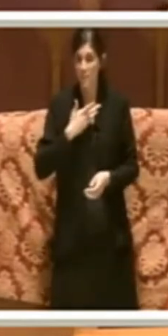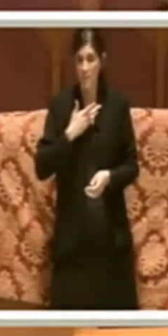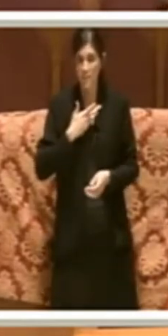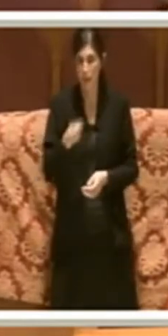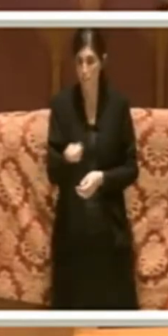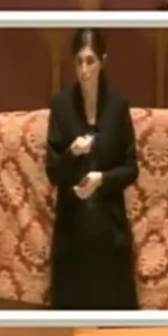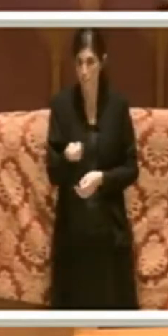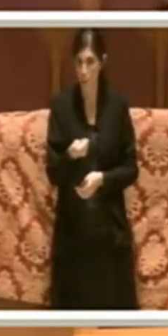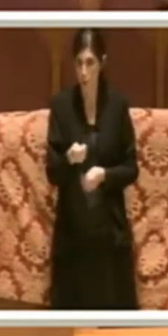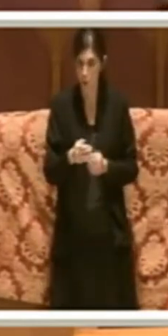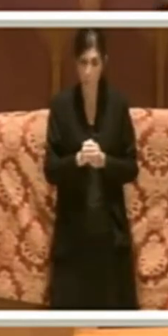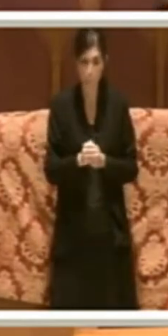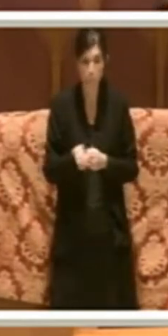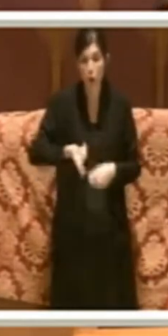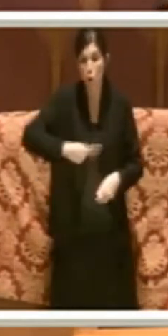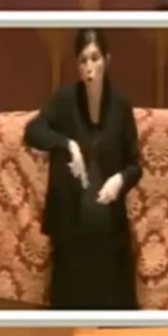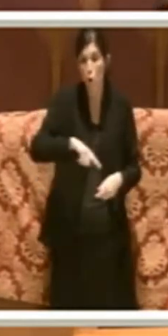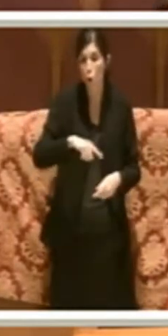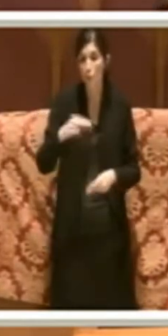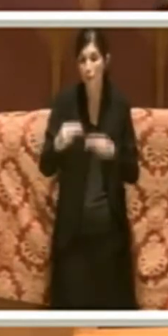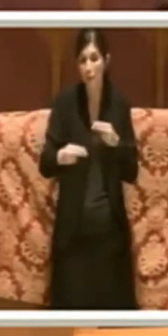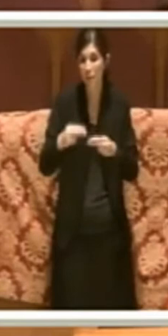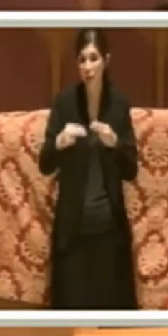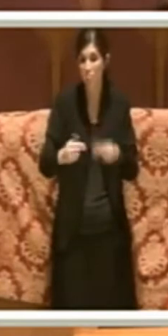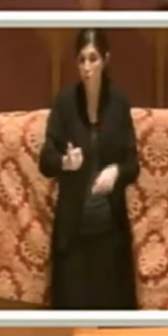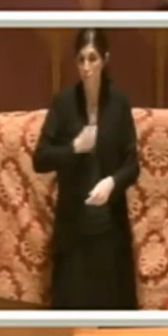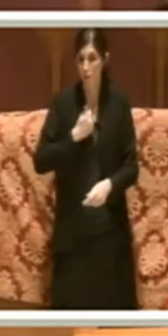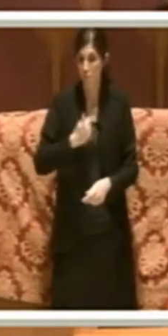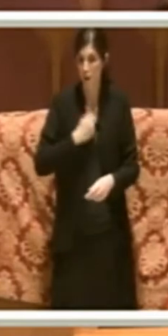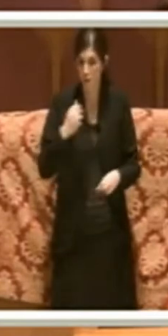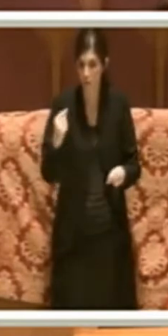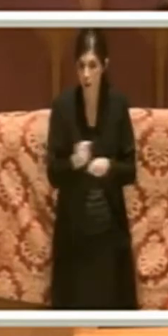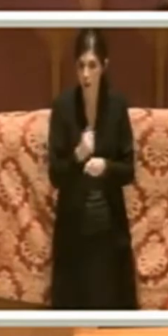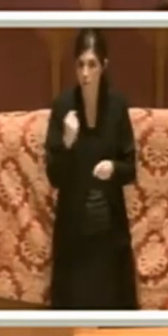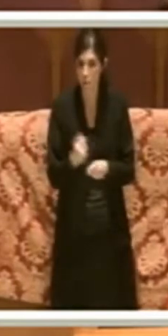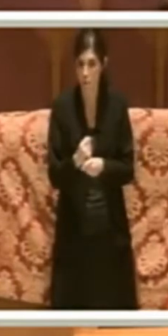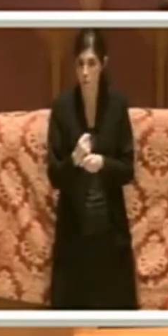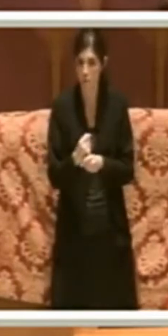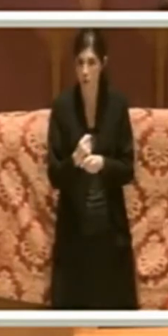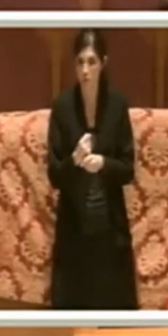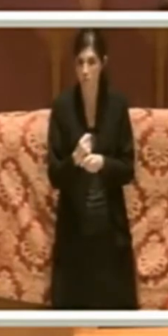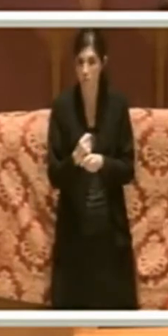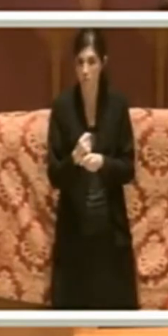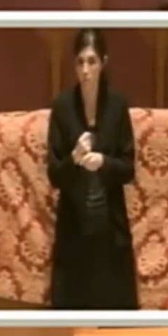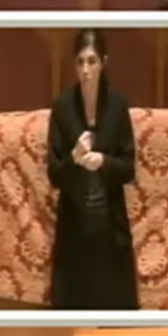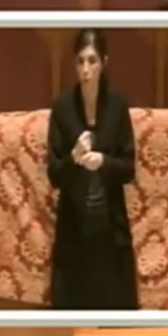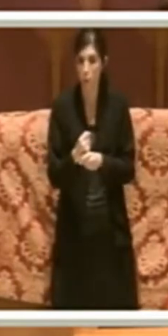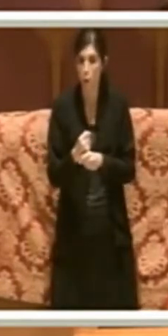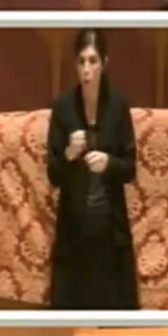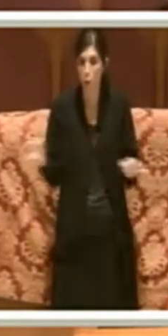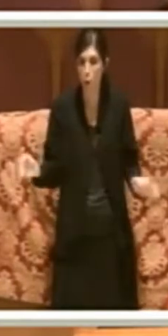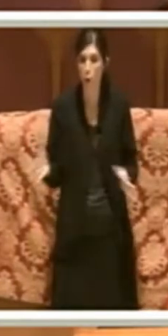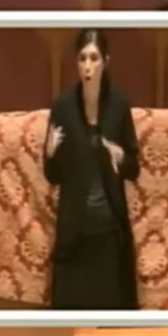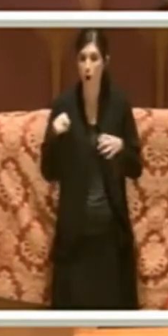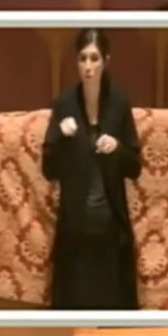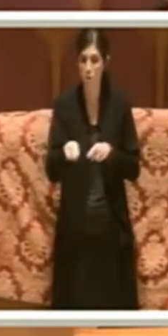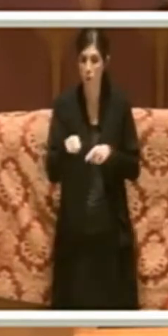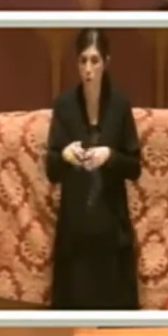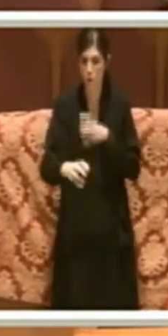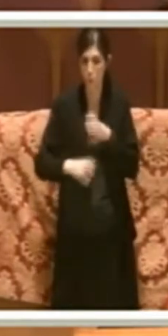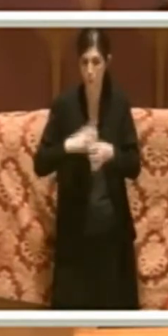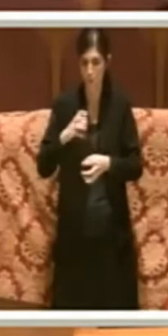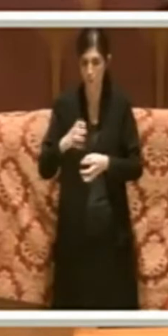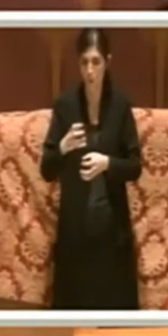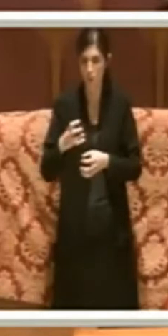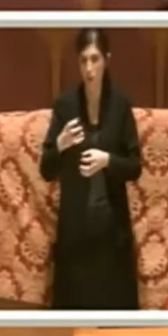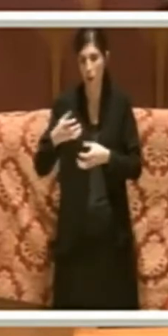bilanci dei gruppi privati, ci si rende conto che anche in quelle situazioni, in situazioni molto meno complesse, purtroppo